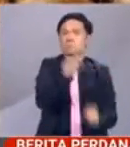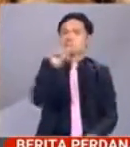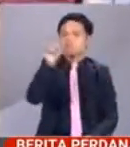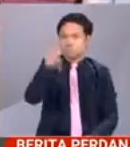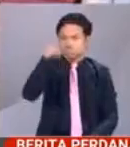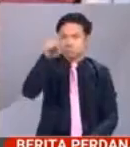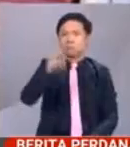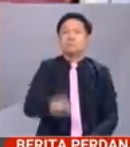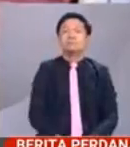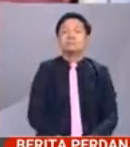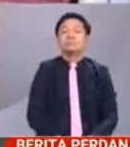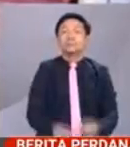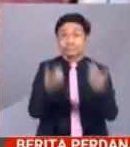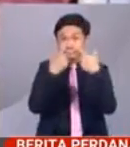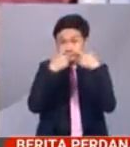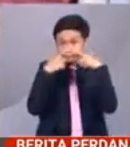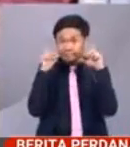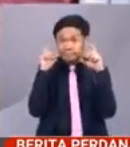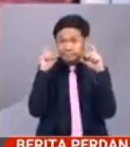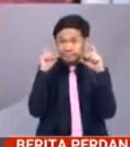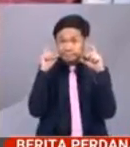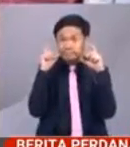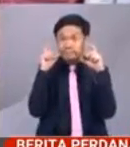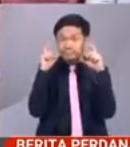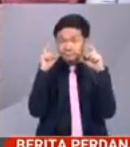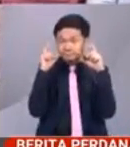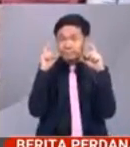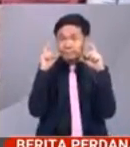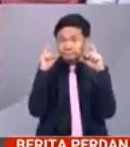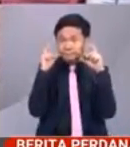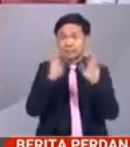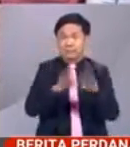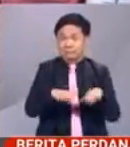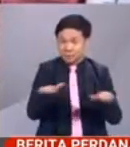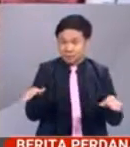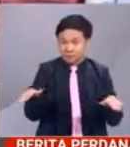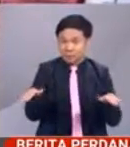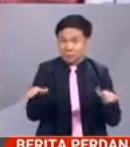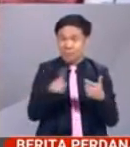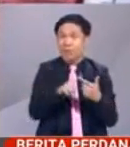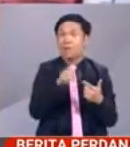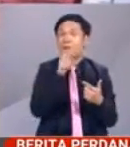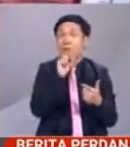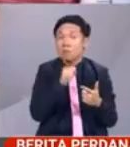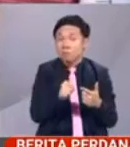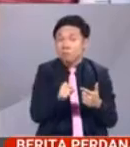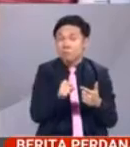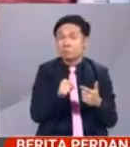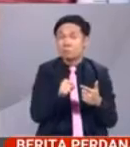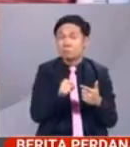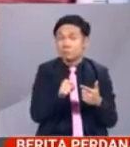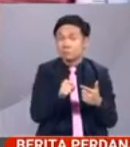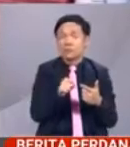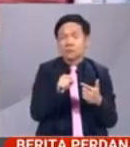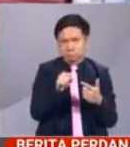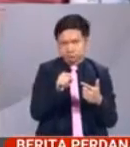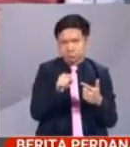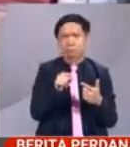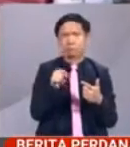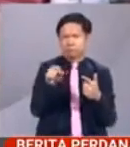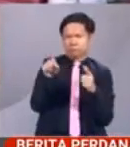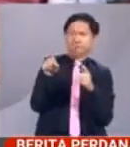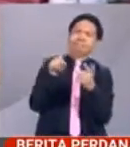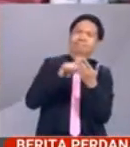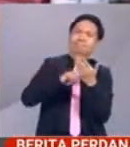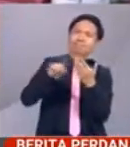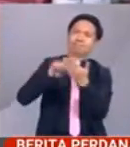diwajibkan. Pakaian mask pun dewasa, kanak-kanak dan warga emas tu memang kita tapis jugalah daripada dekat farma